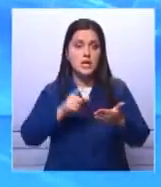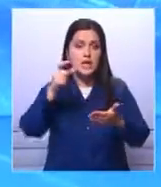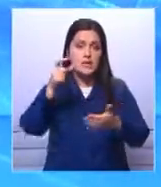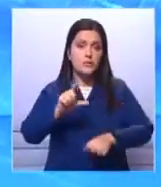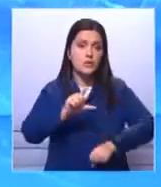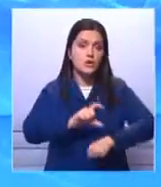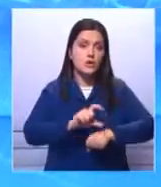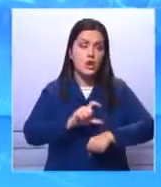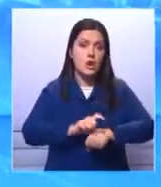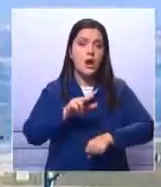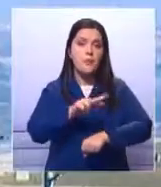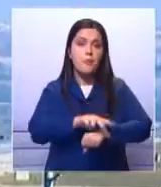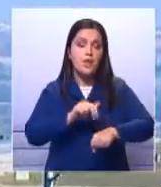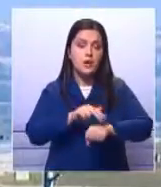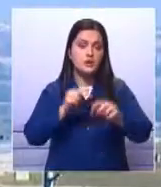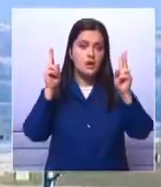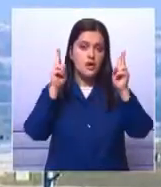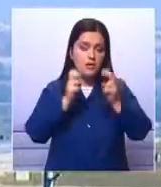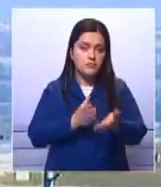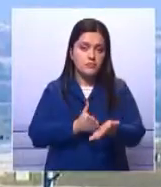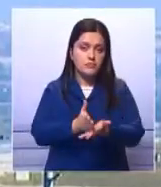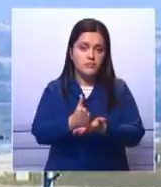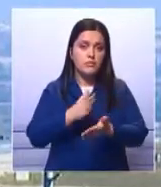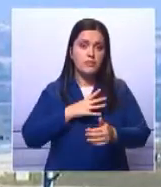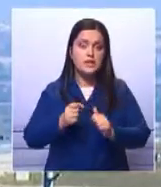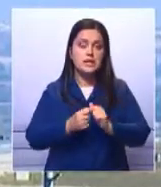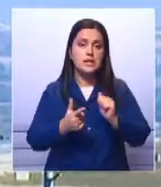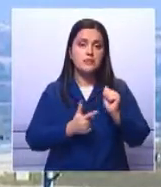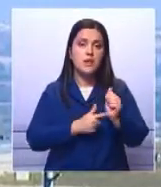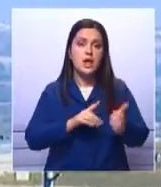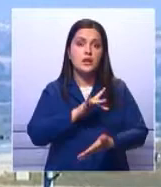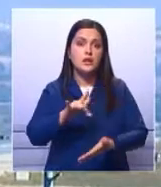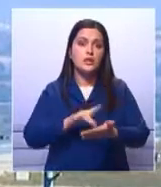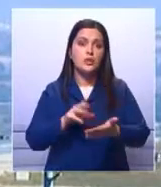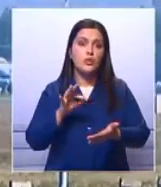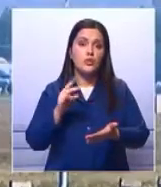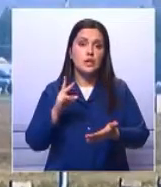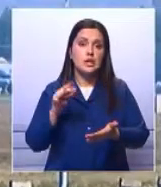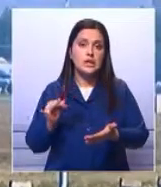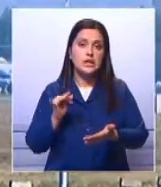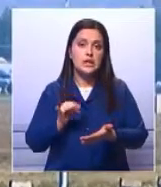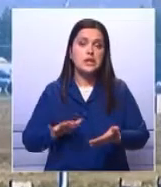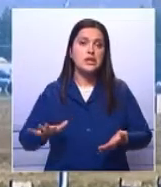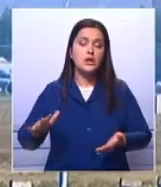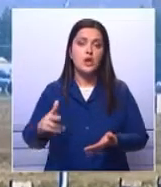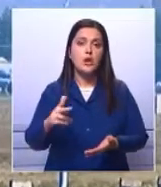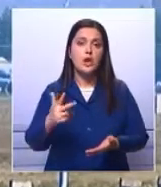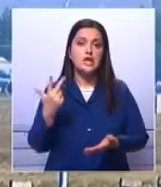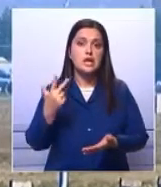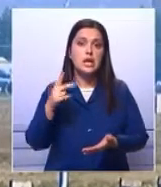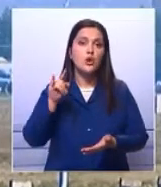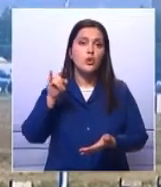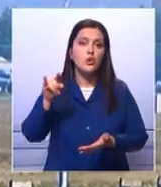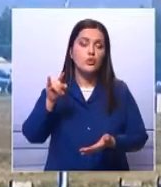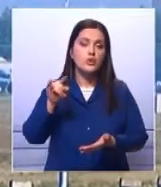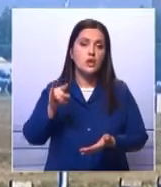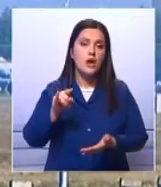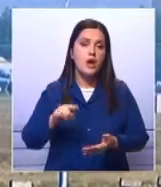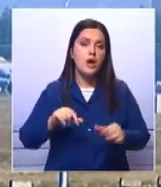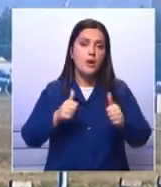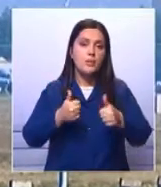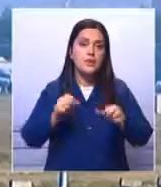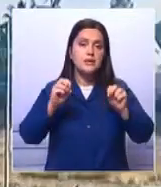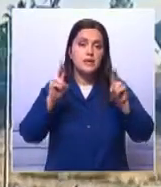корреспондент в Турции Ержан Жунес, полицейские провели обыск в 17 провинциях Кони и на территории 3-й летной базы. В